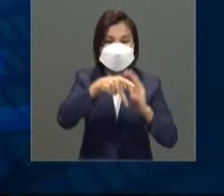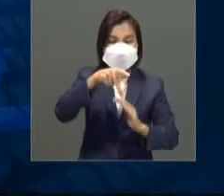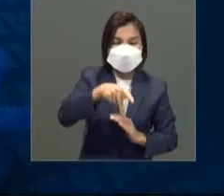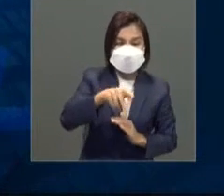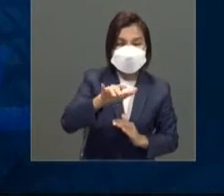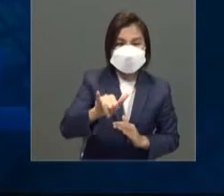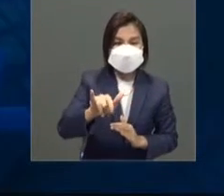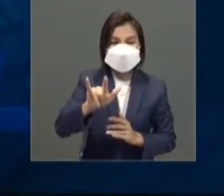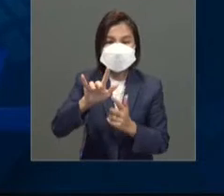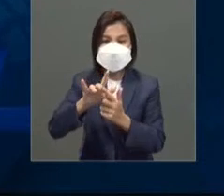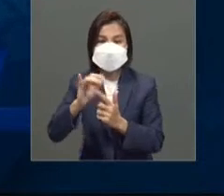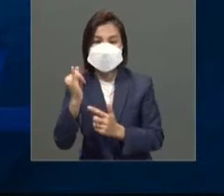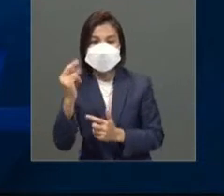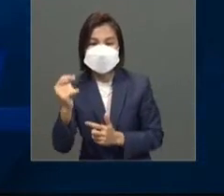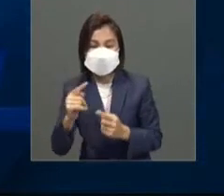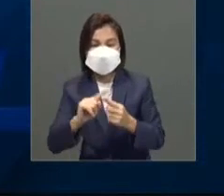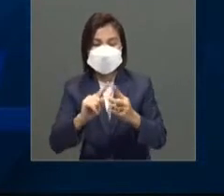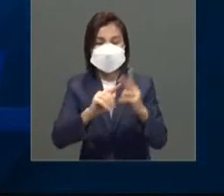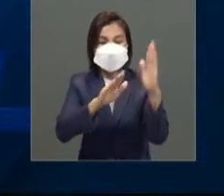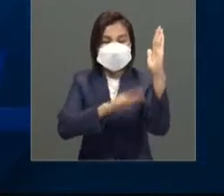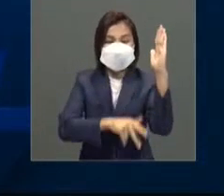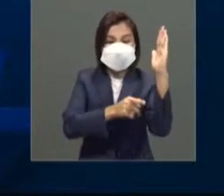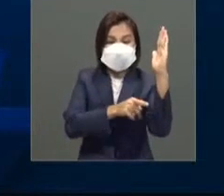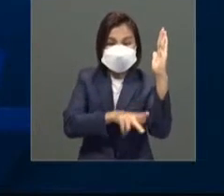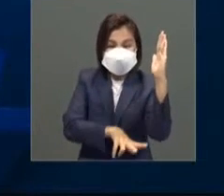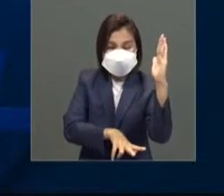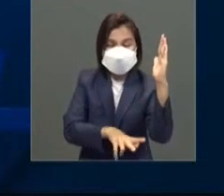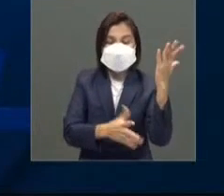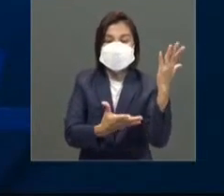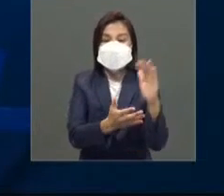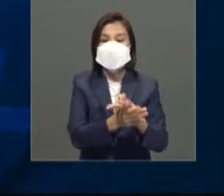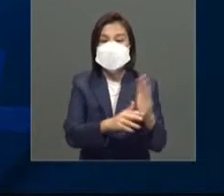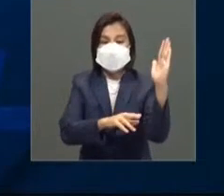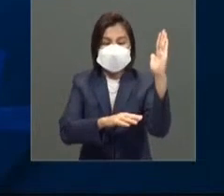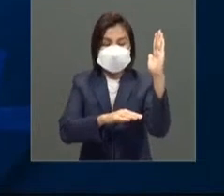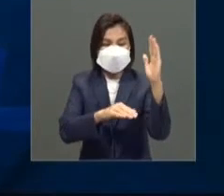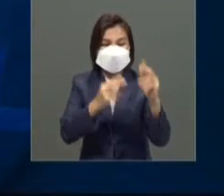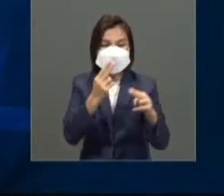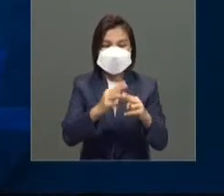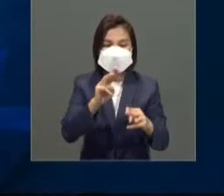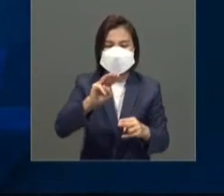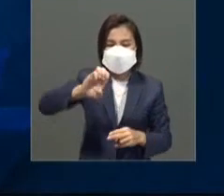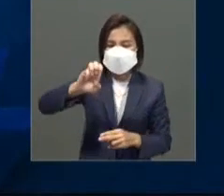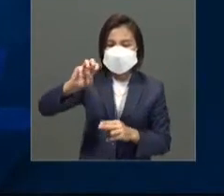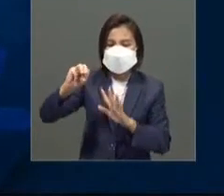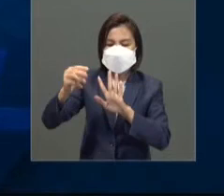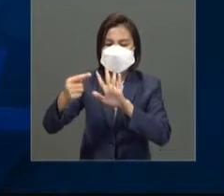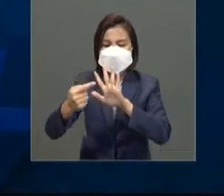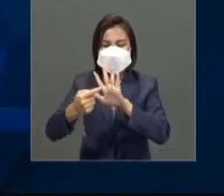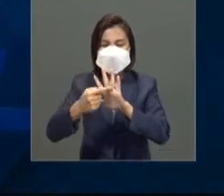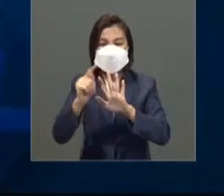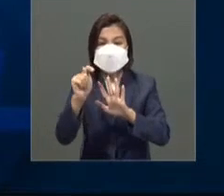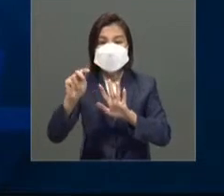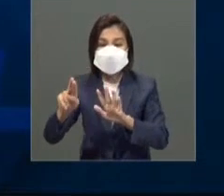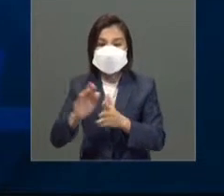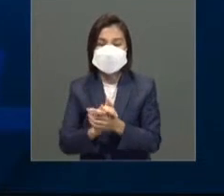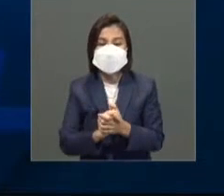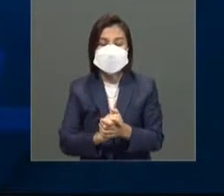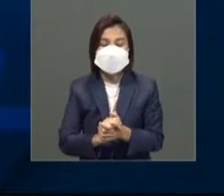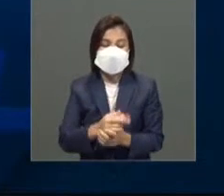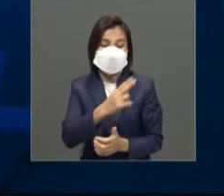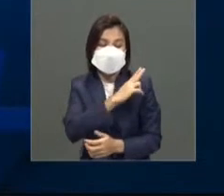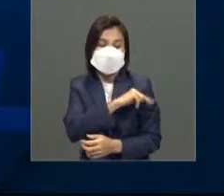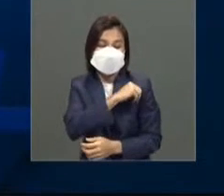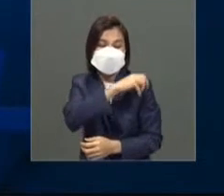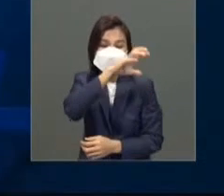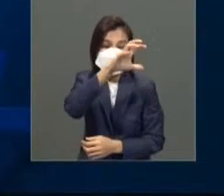2โรงพยาบาลป่าตองโรงพยาบาลฉลองโรงพยาบาลวิมุตสำนักอนามัยกรุงเทพมหานครนะครับโรง